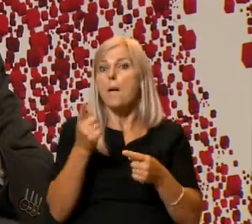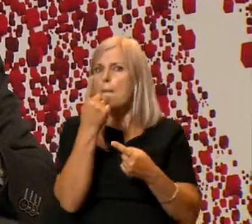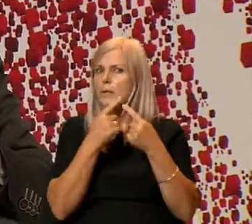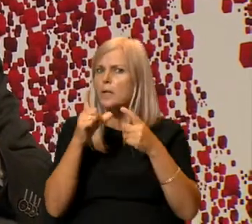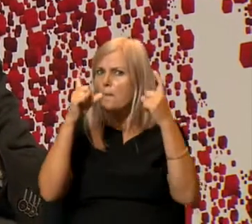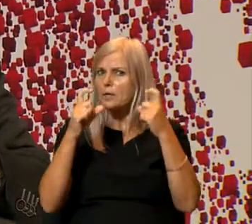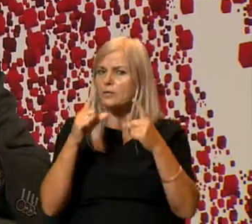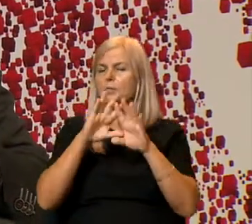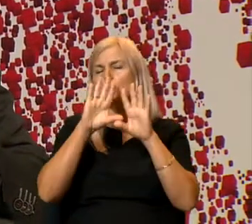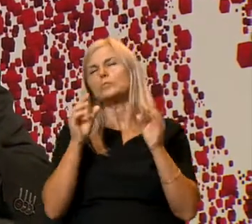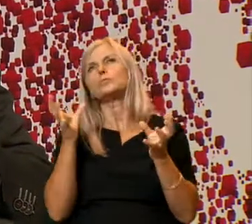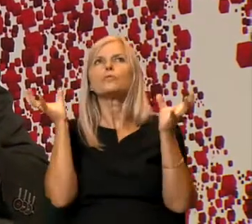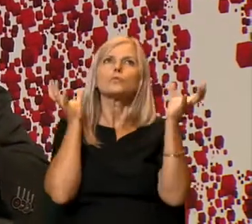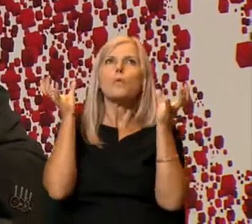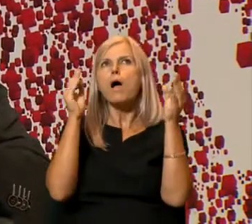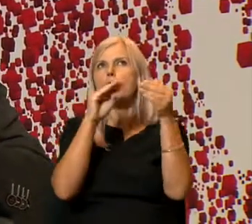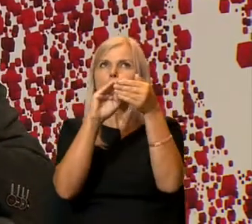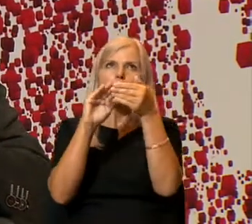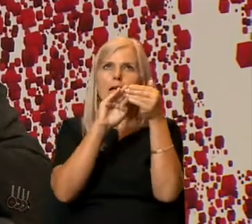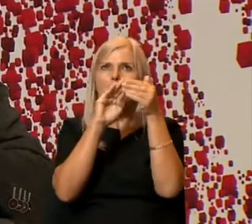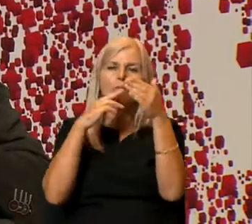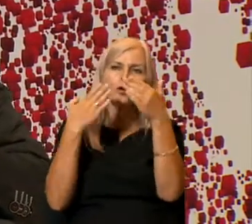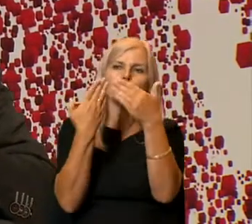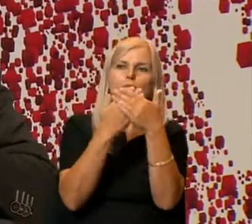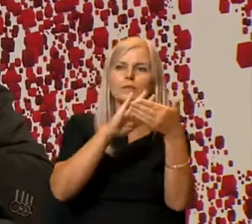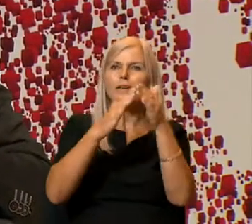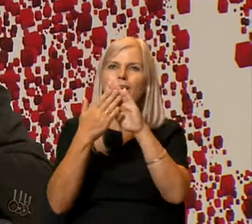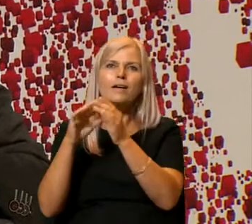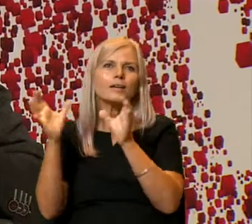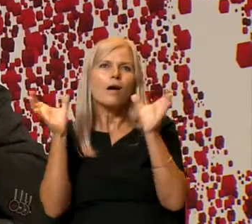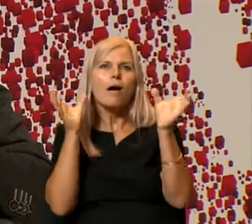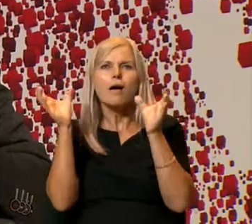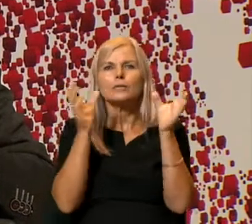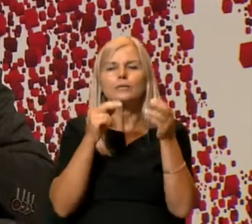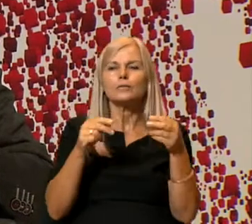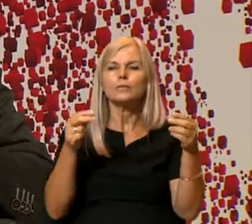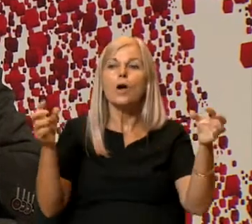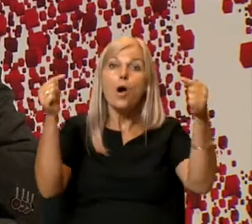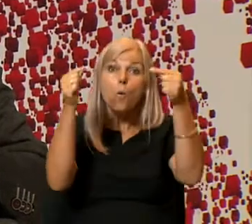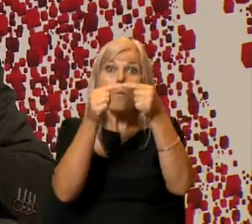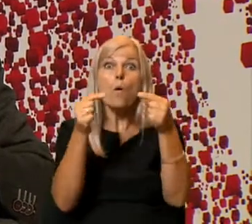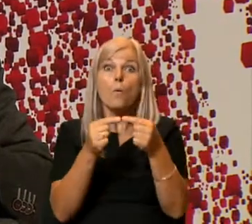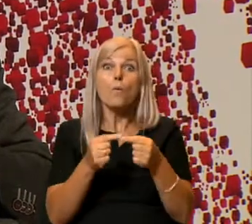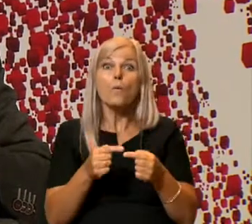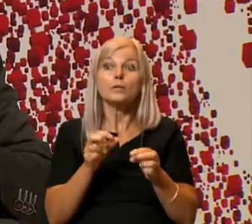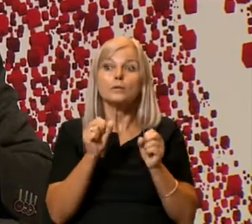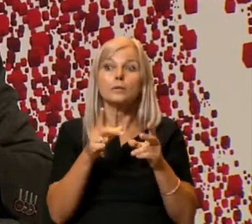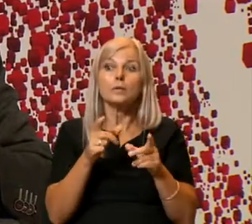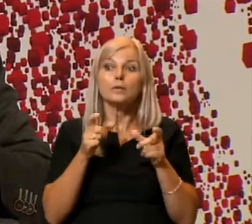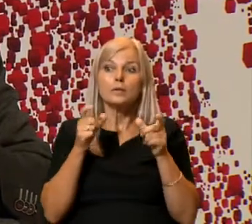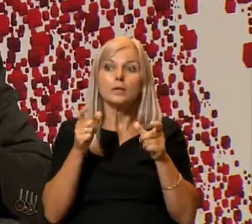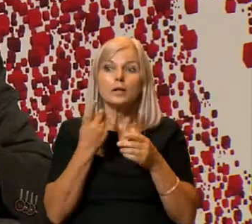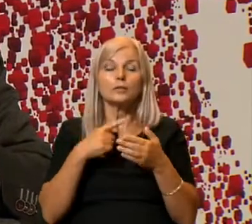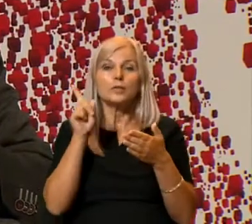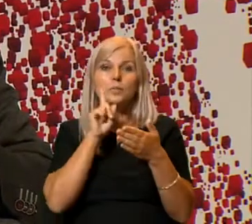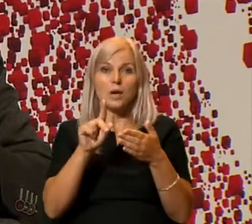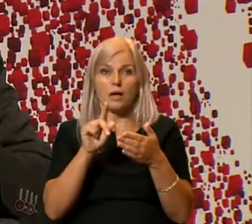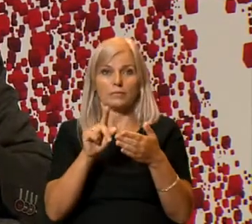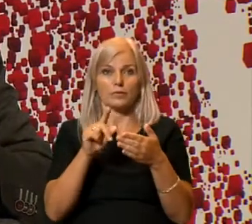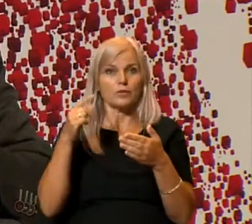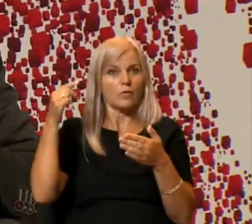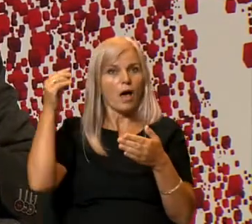wszyscy wsłuchują się i odpowiadają na swój własny głos. To nawet nie jest prawdziwe, empiryczne.